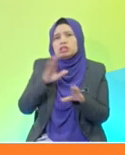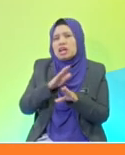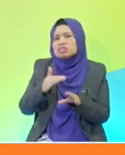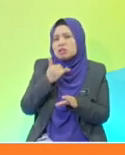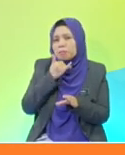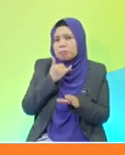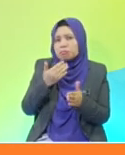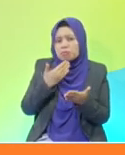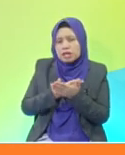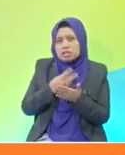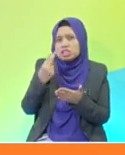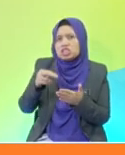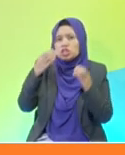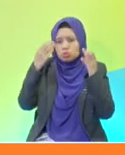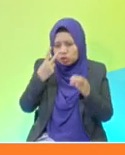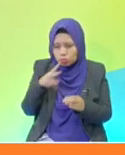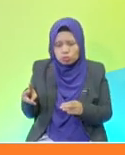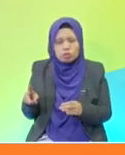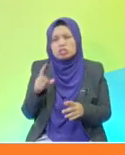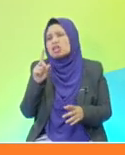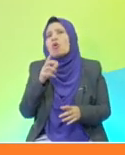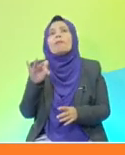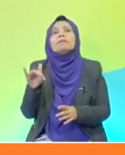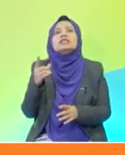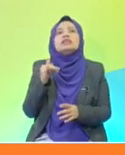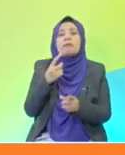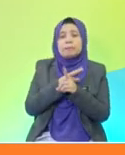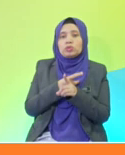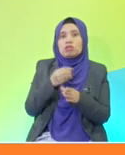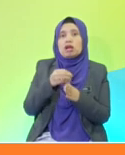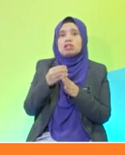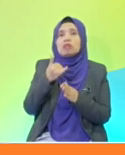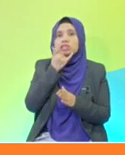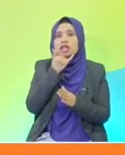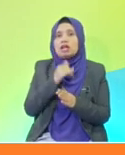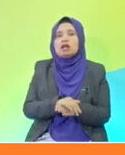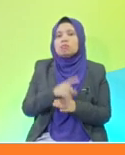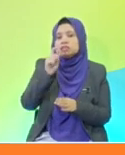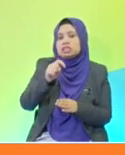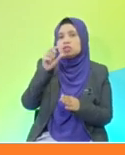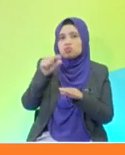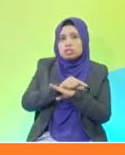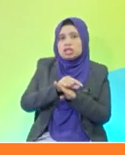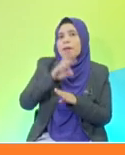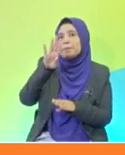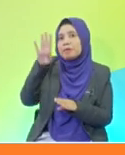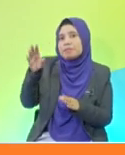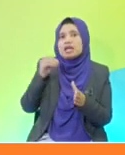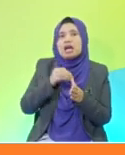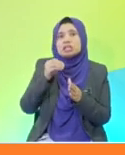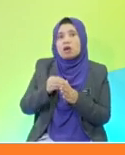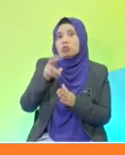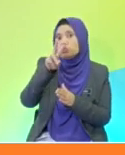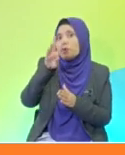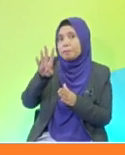pastikan kalau menggunakan pensil ataupun eee 2B ataupun Bibi saja untuk menjawab soalnya dalam bentuk